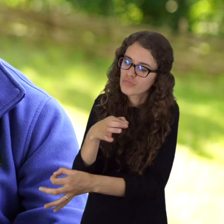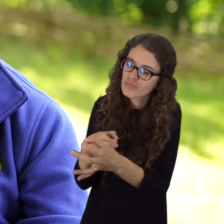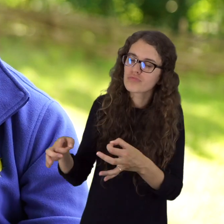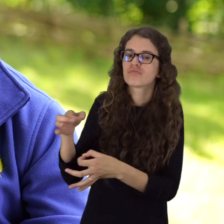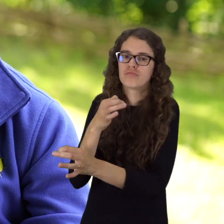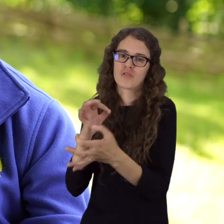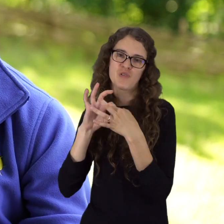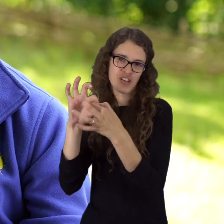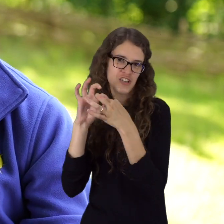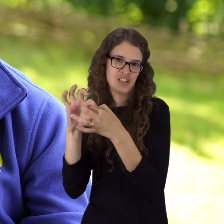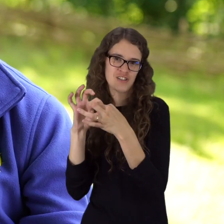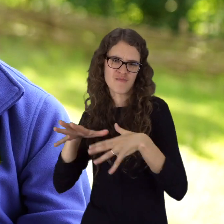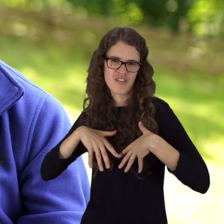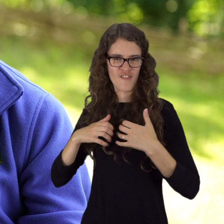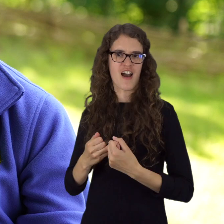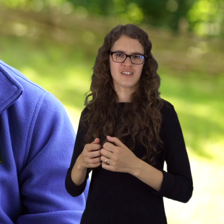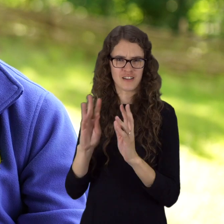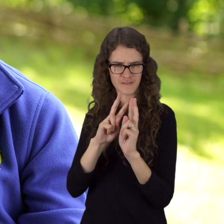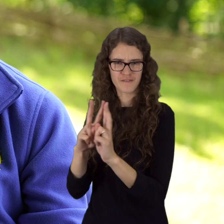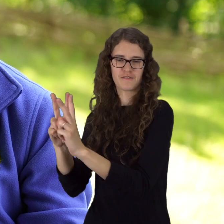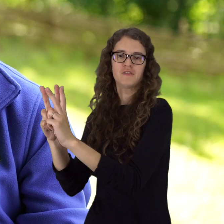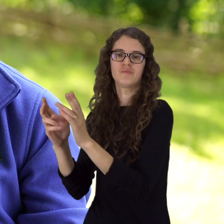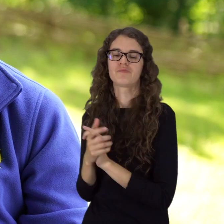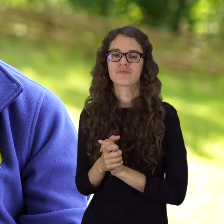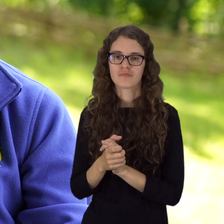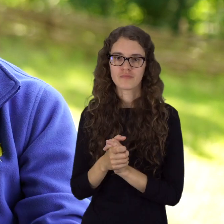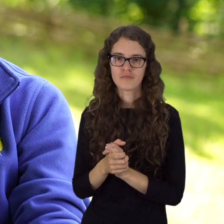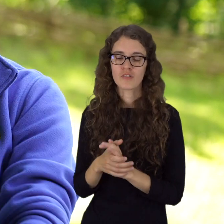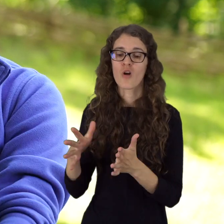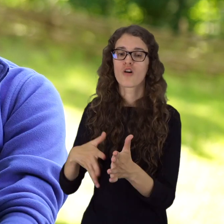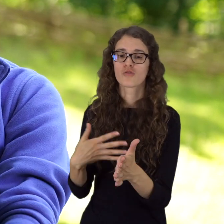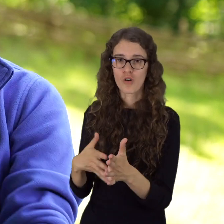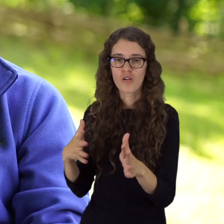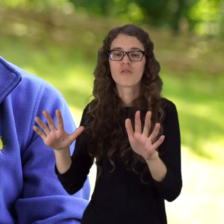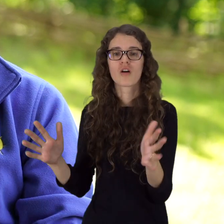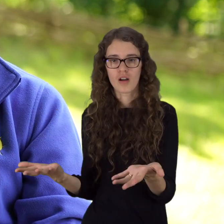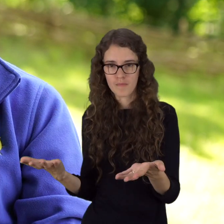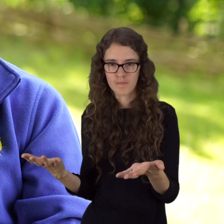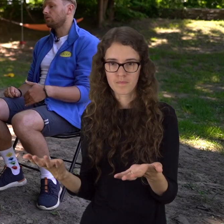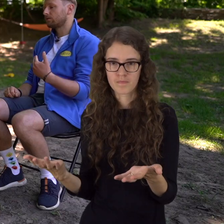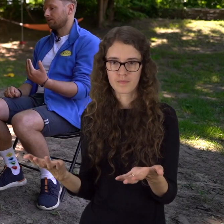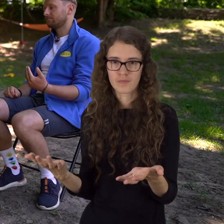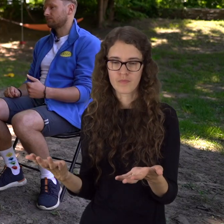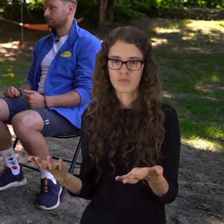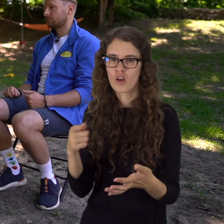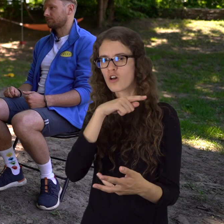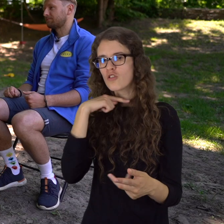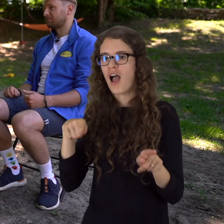Na, tokie kažkaip tai, nežinau, palaikėm tą labai ryšį ir tą dvasę, kad vaikam tikrai viskas būtų gerai. Na, toliau, aišku, buvo daug